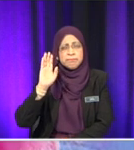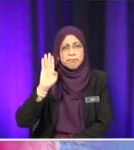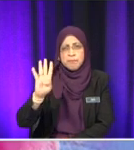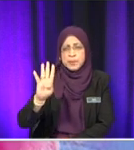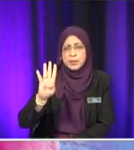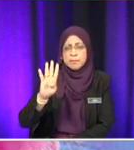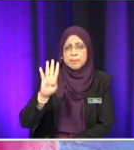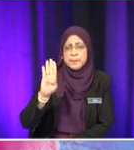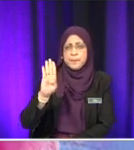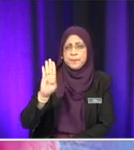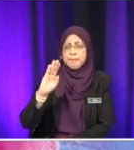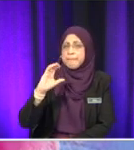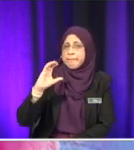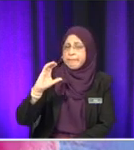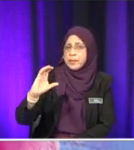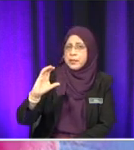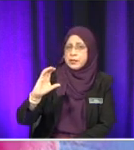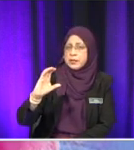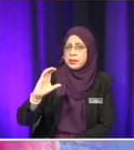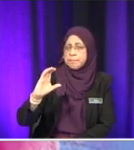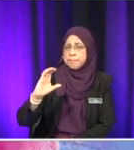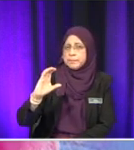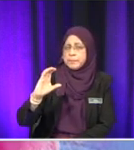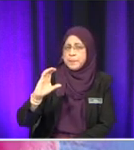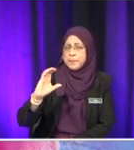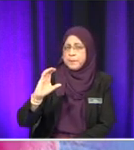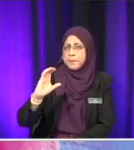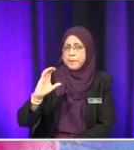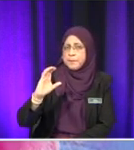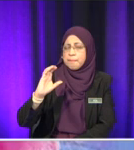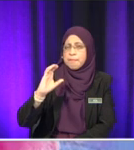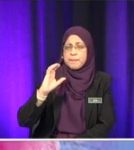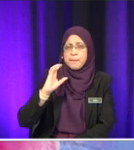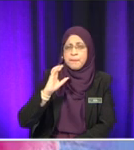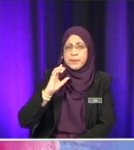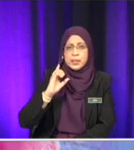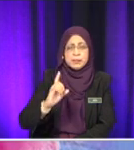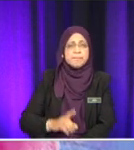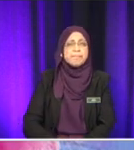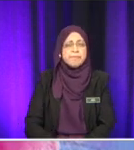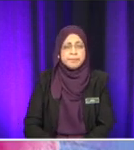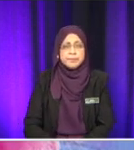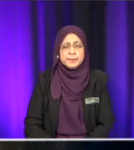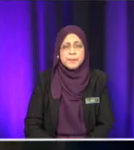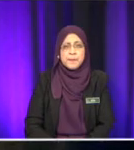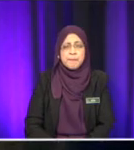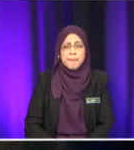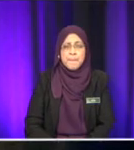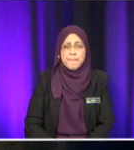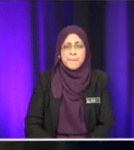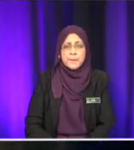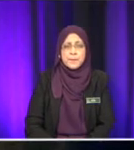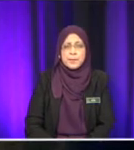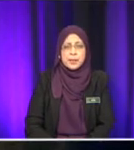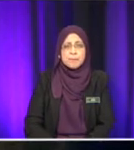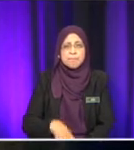kesuburan si semangat keagamaan ataupun di semangat kepahlawanan Oke siapa boleh jawab nih soal